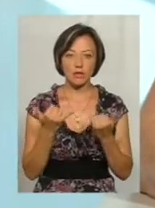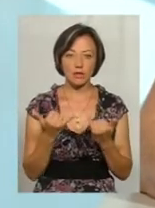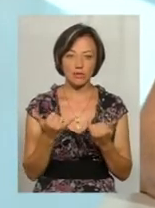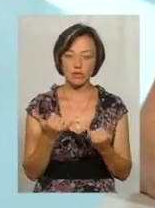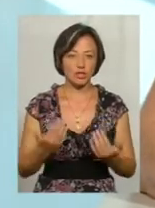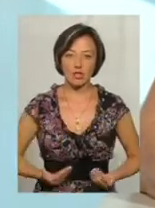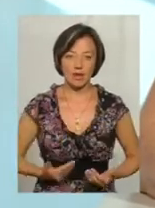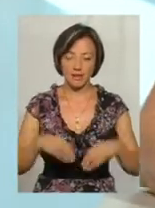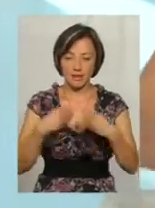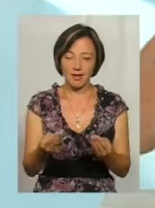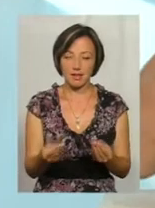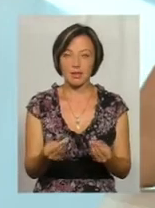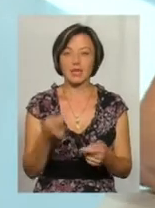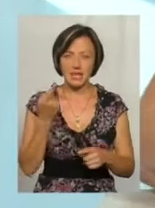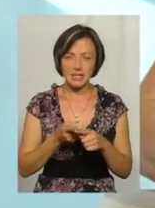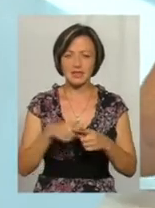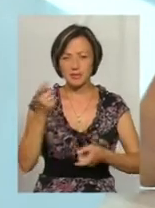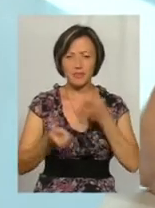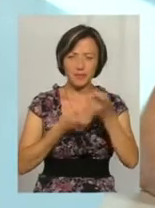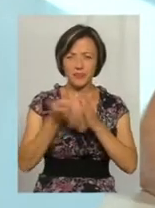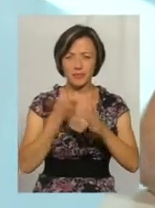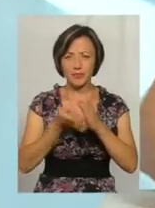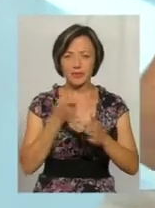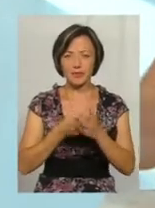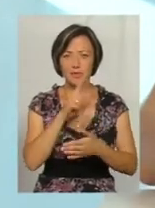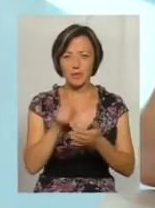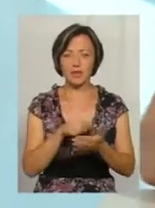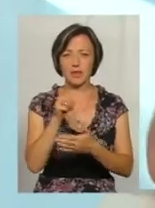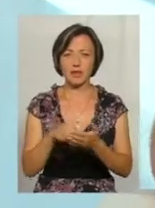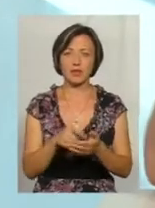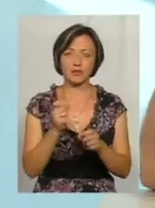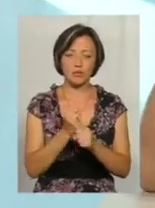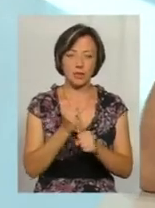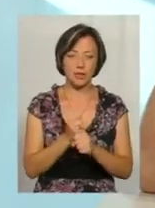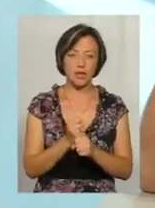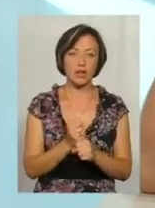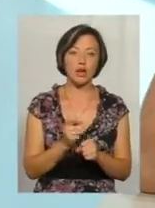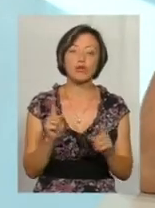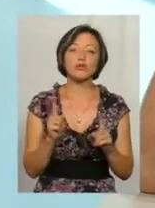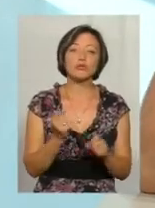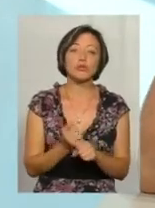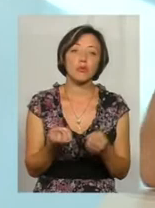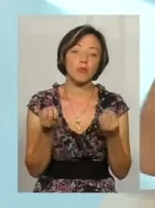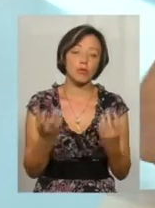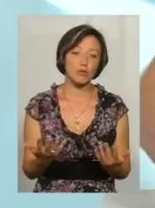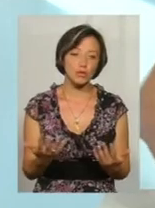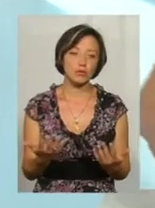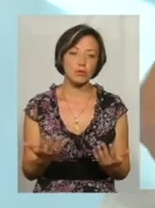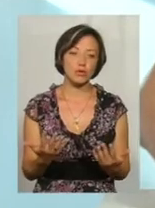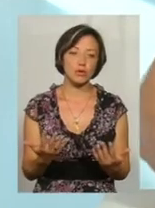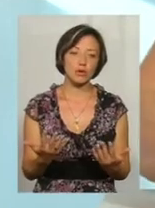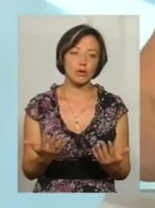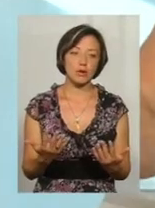не дасть. Ми дійсно його докопували різними питаннями, заставляли бути відкритим, заставляли щось робити. Що він зробив? Він просто в спосіб